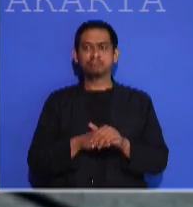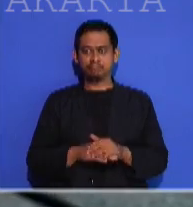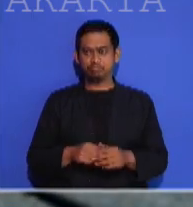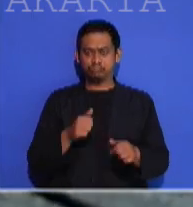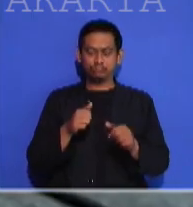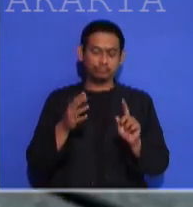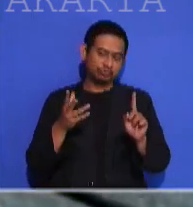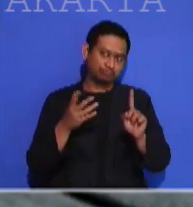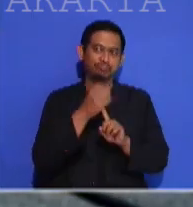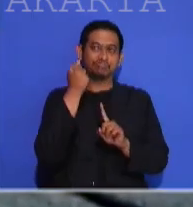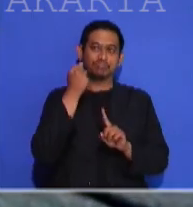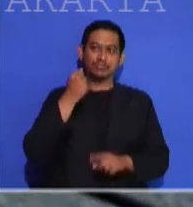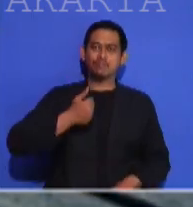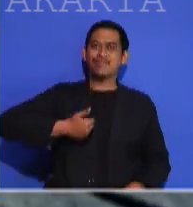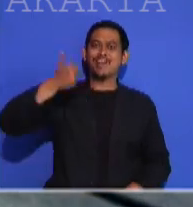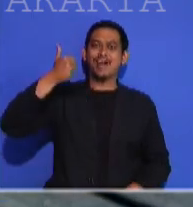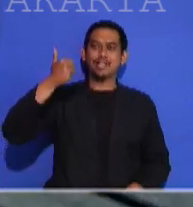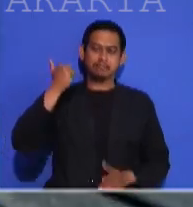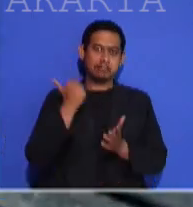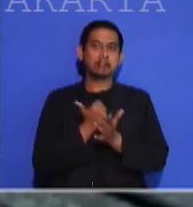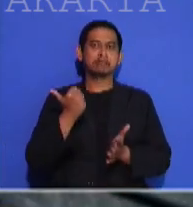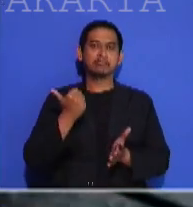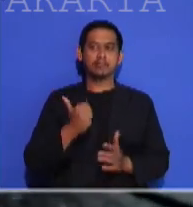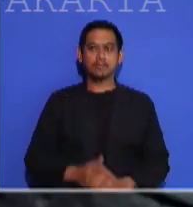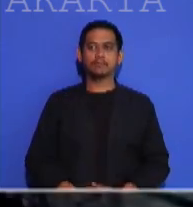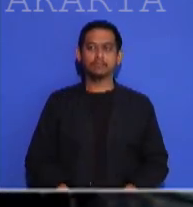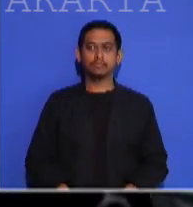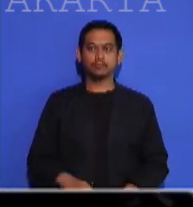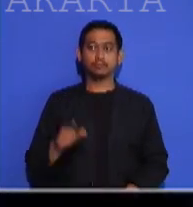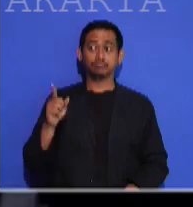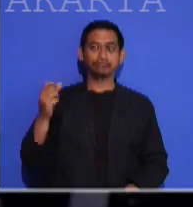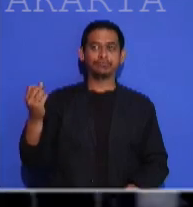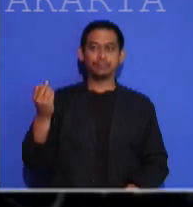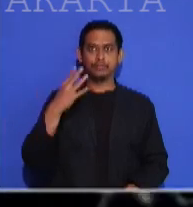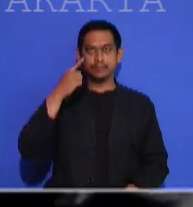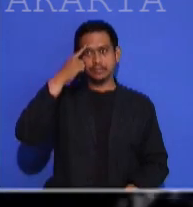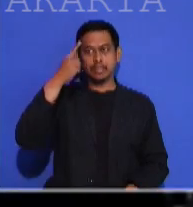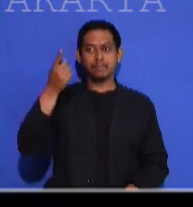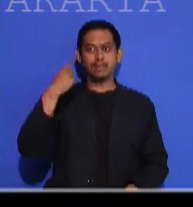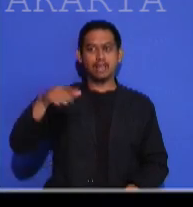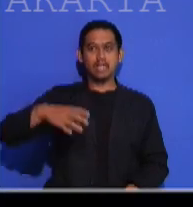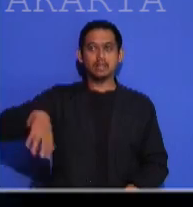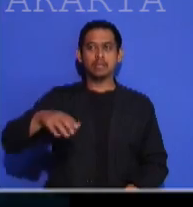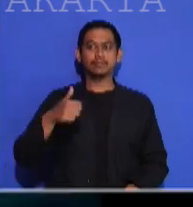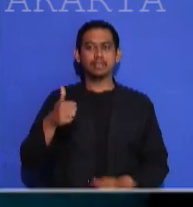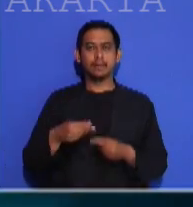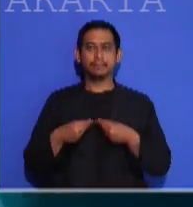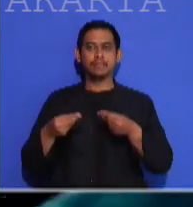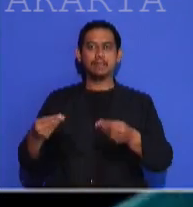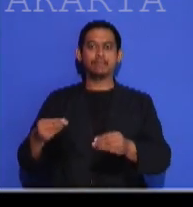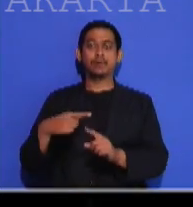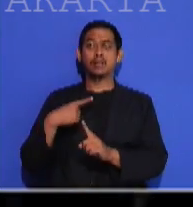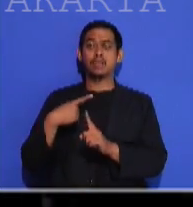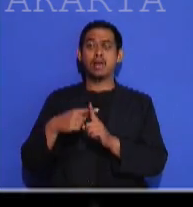juara sejati Joko Pekik juga mengusulkan pemerintah daerah bisa memberikan bonus kepada para atlet yang menorehkan